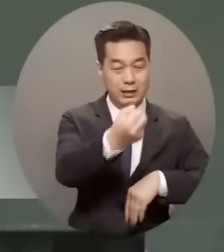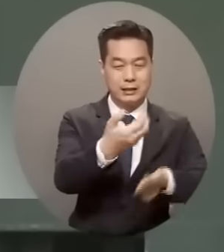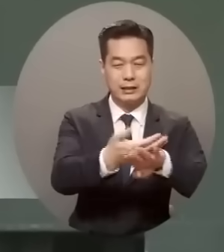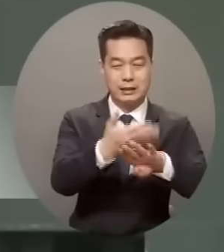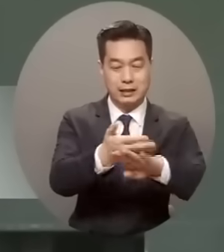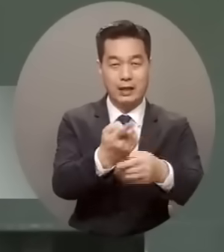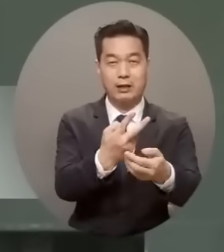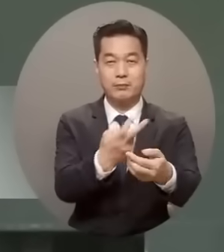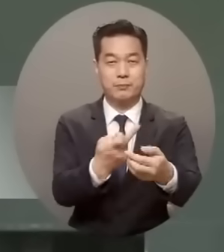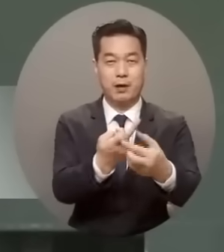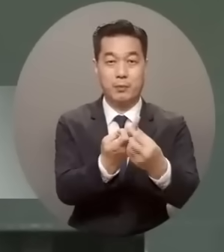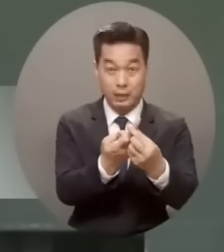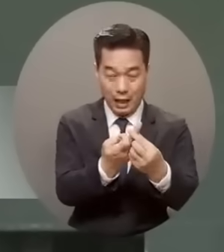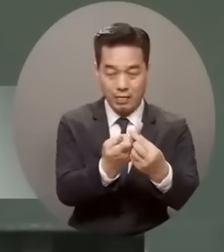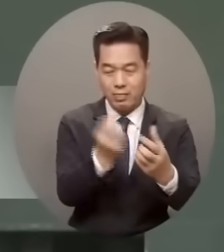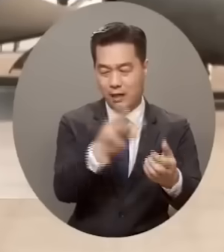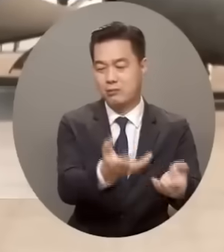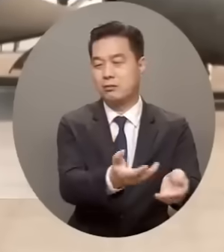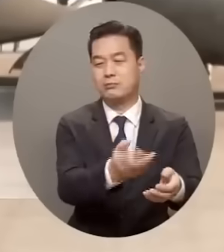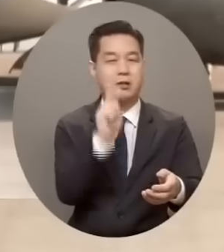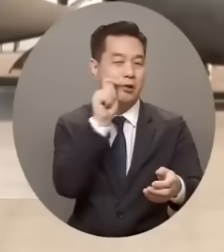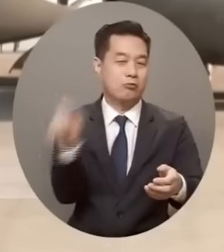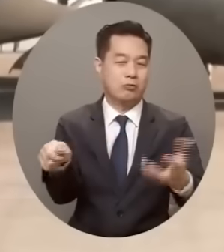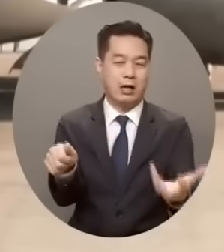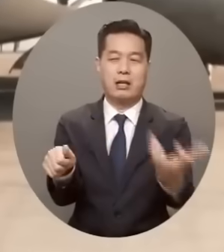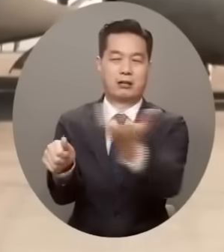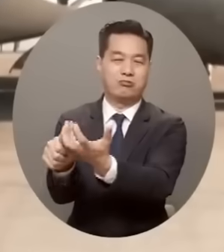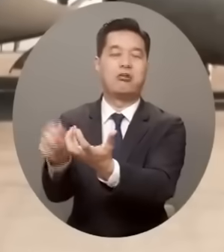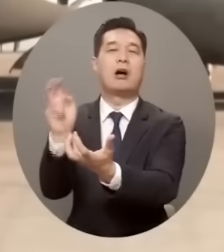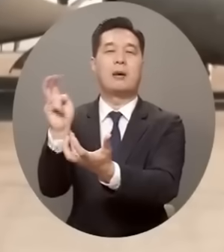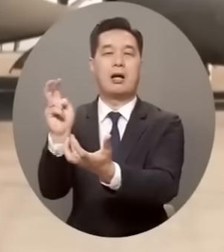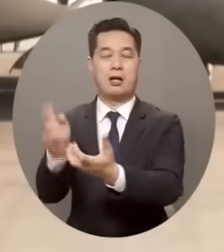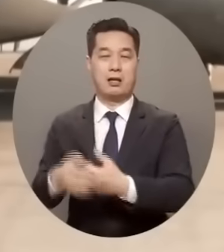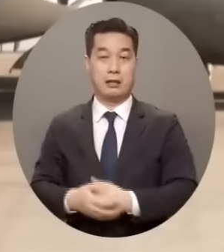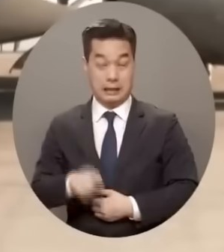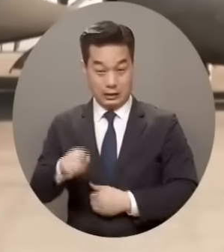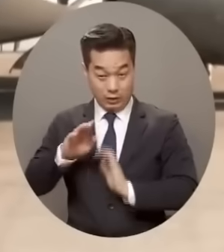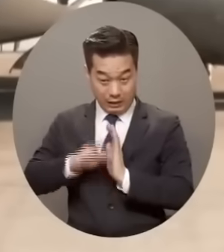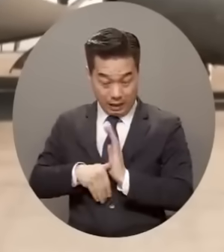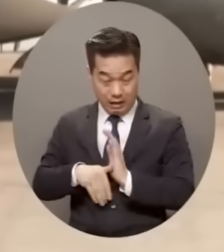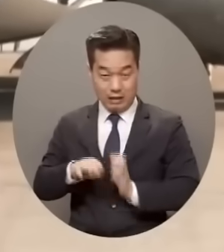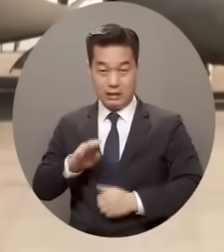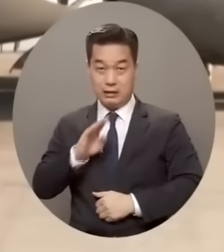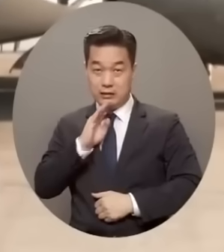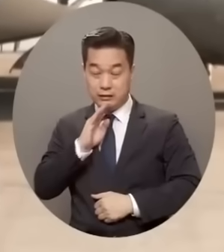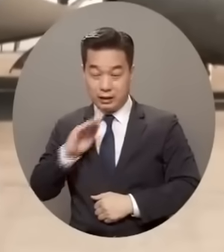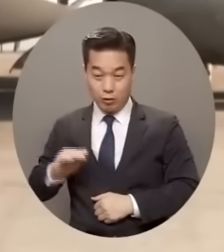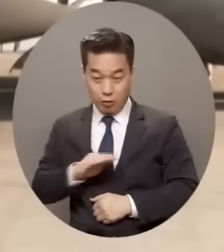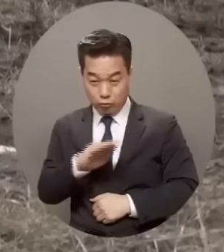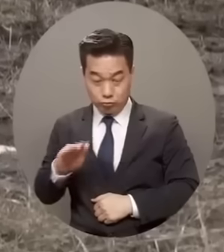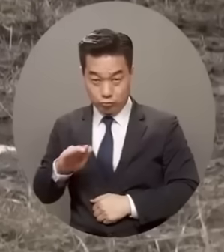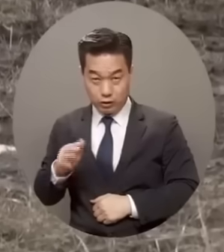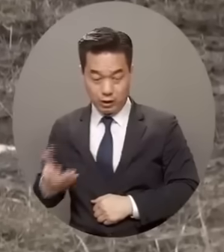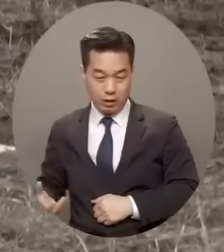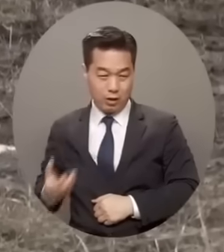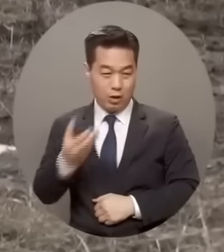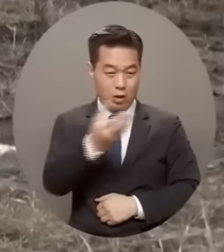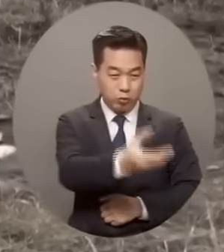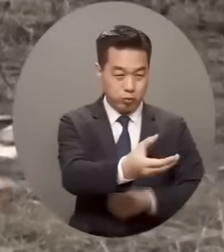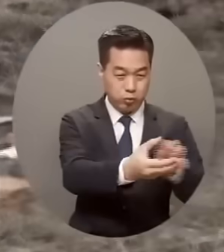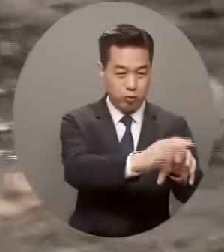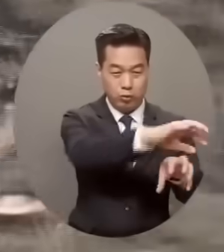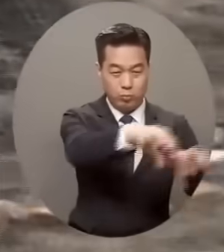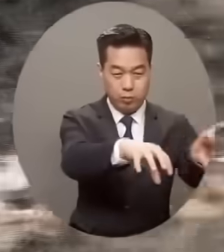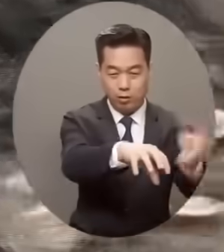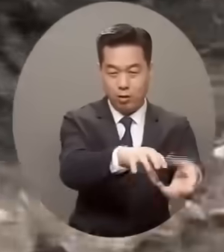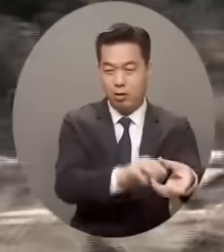물량을 우크라이나에 보낼 것으로 예상됩니다. 이럴 경우 사실상 우리 정부가 우크라이나의 무기를